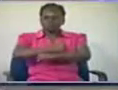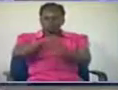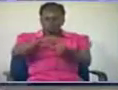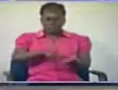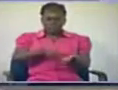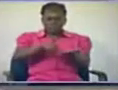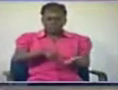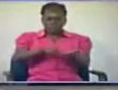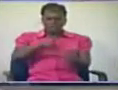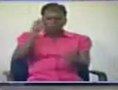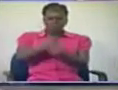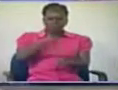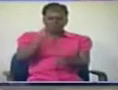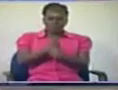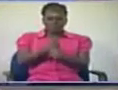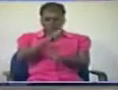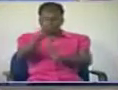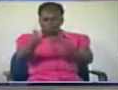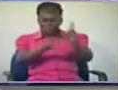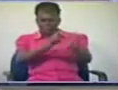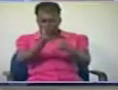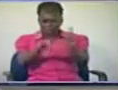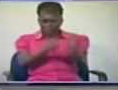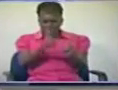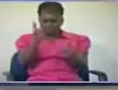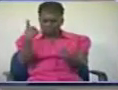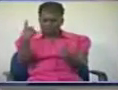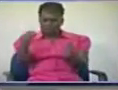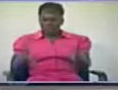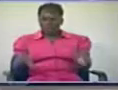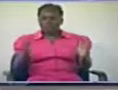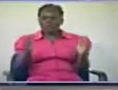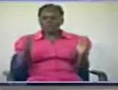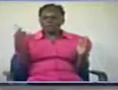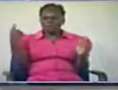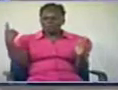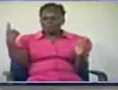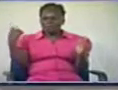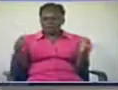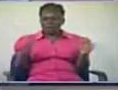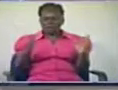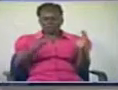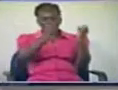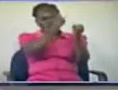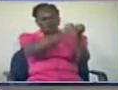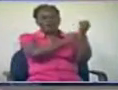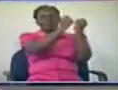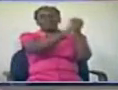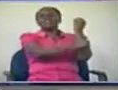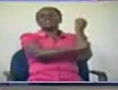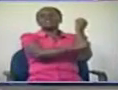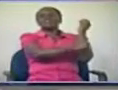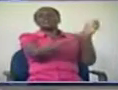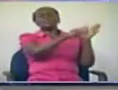sana matokeo ya mitihani, na imekuwa ni njia mojawapo ya kuvuna. Sasa ina maana